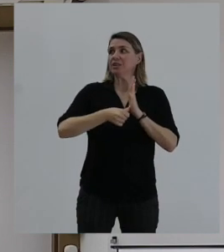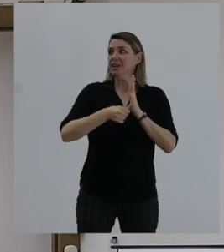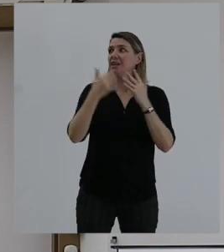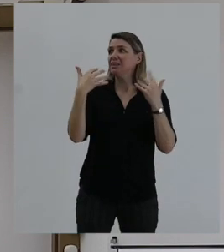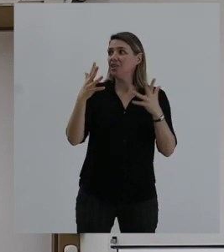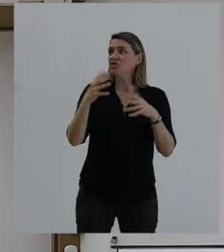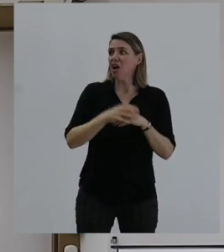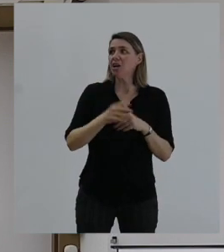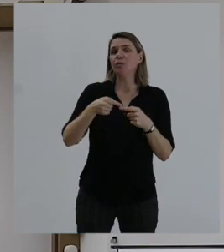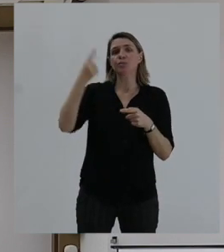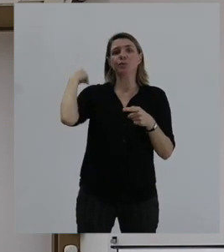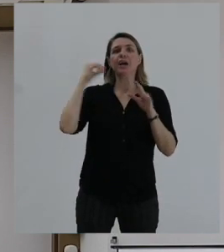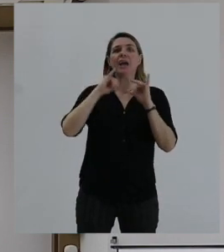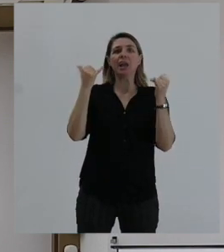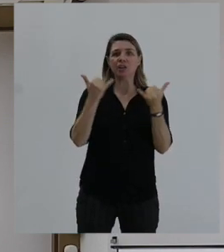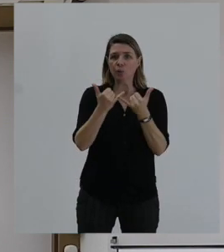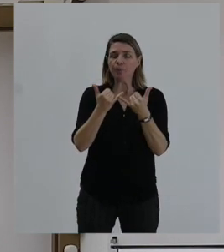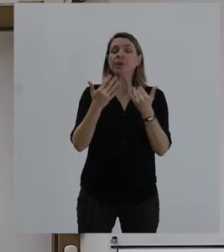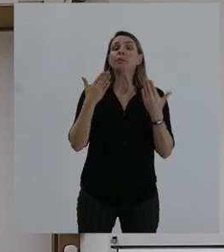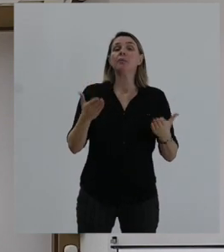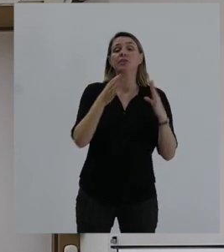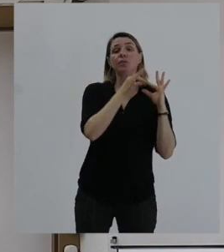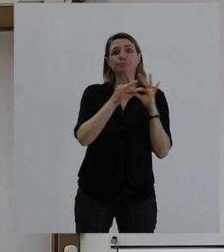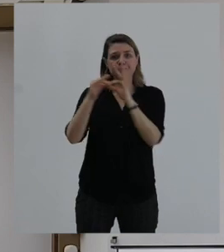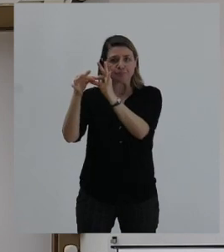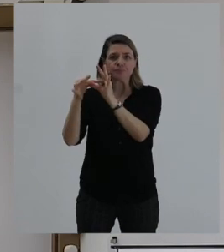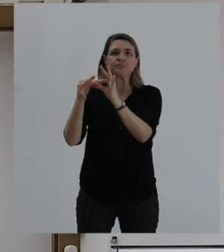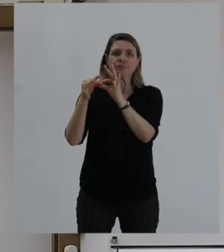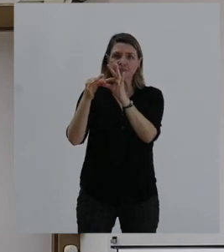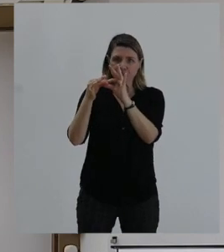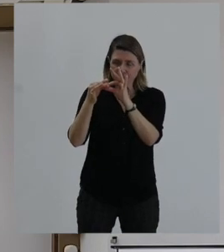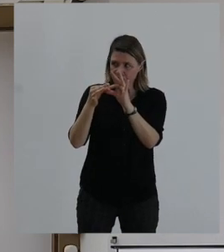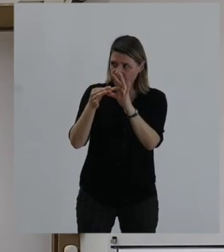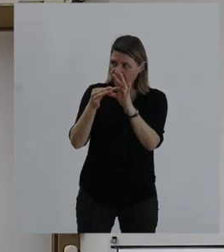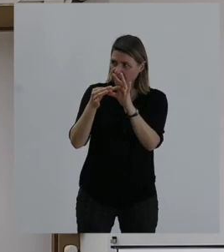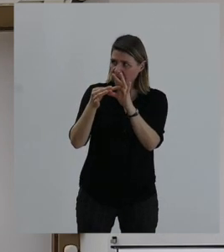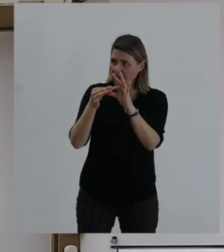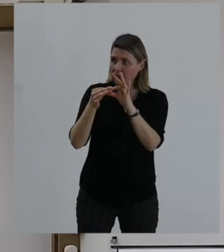déjà posée sur une réunion, mais cette fois je vais faire le lien avec ce qui a été évoqué, faire le lien un peu avec la...